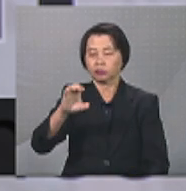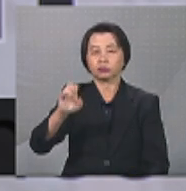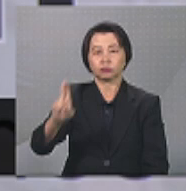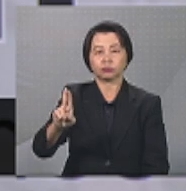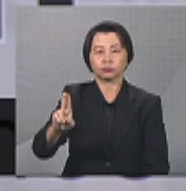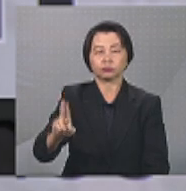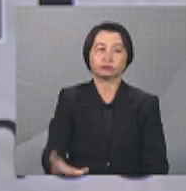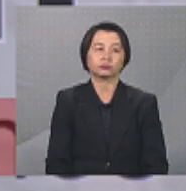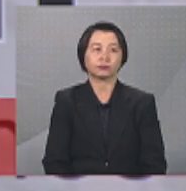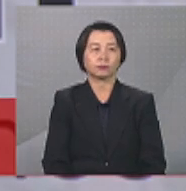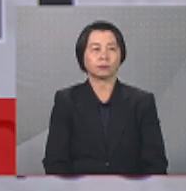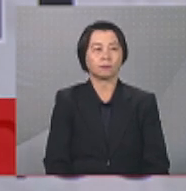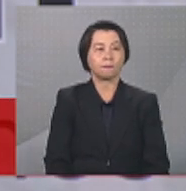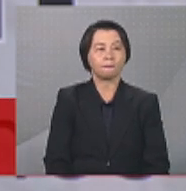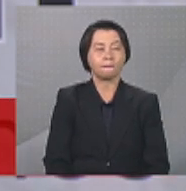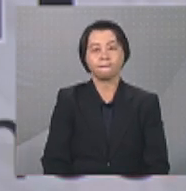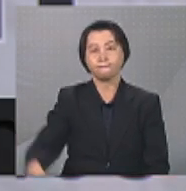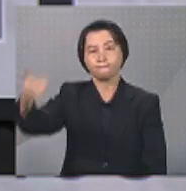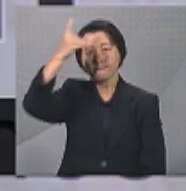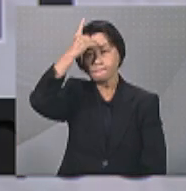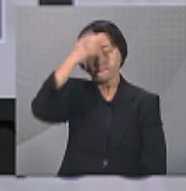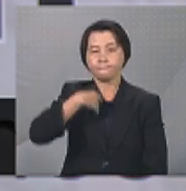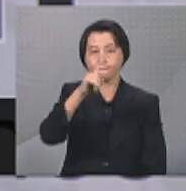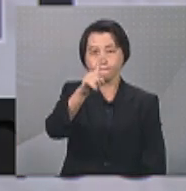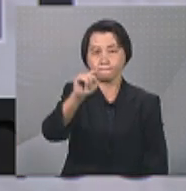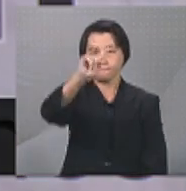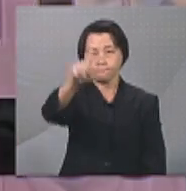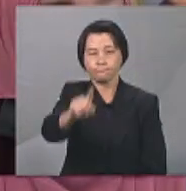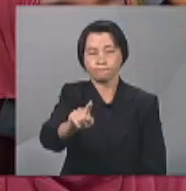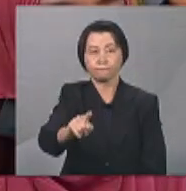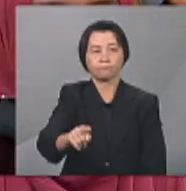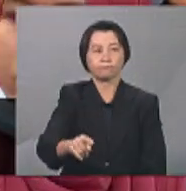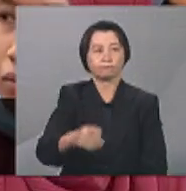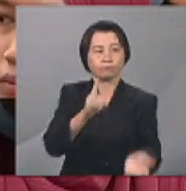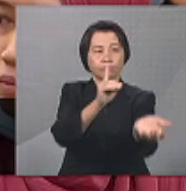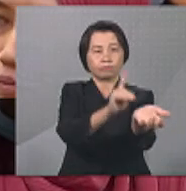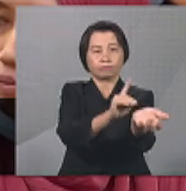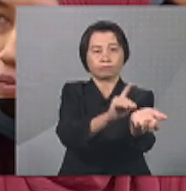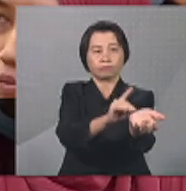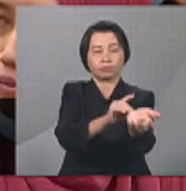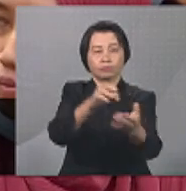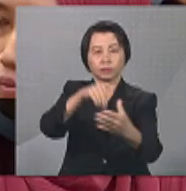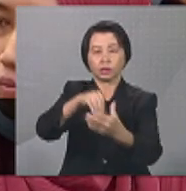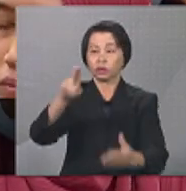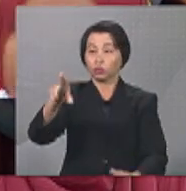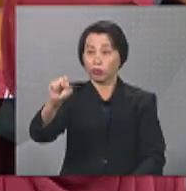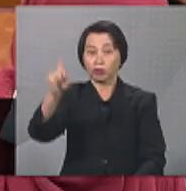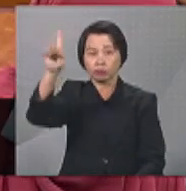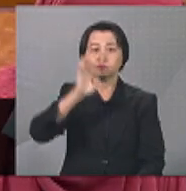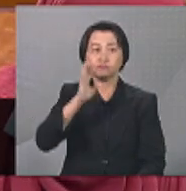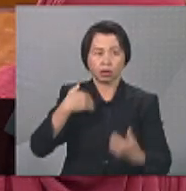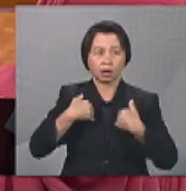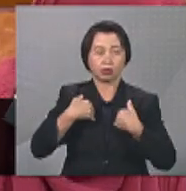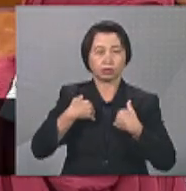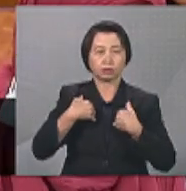dan sebagainya. Datuk, saya ada satu soalan. There is a doctors in United States says there is a growing evidence